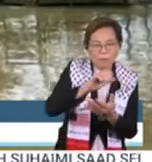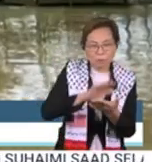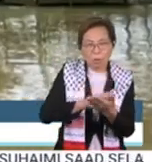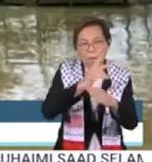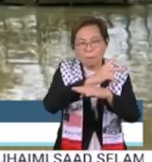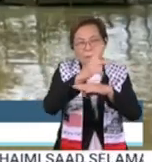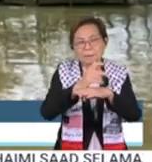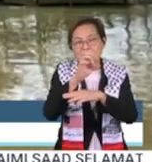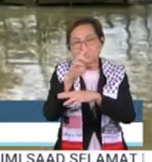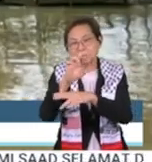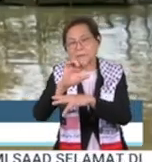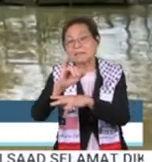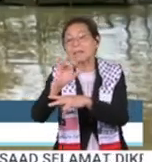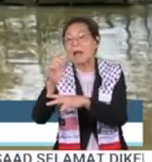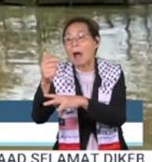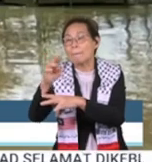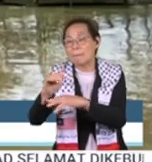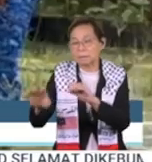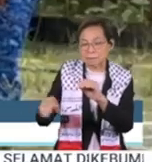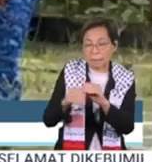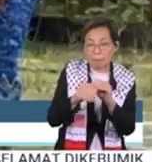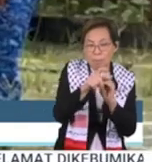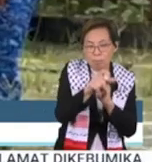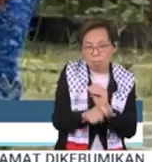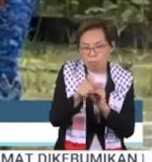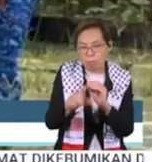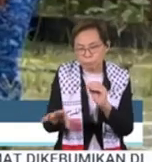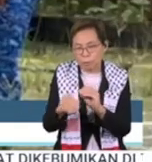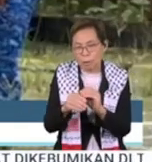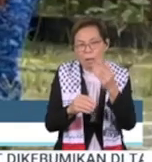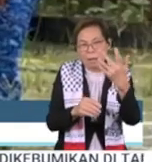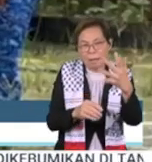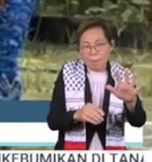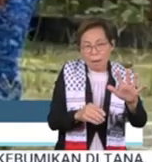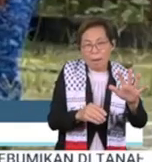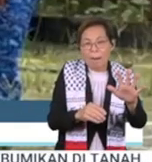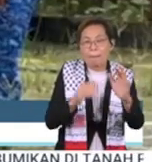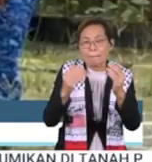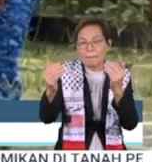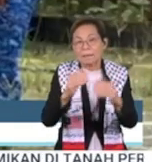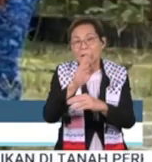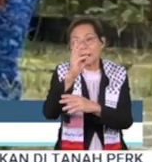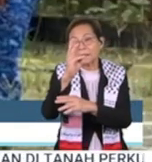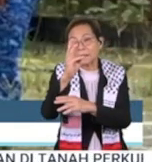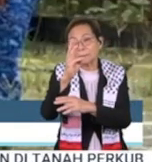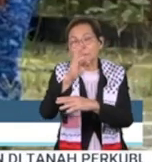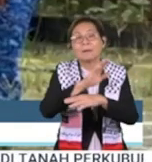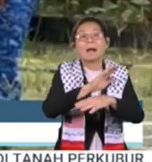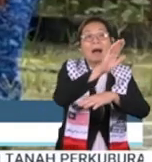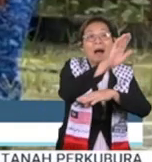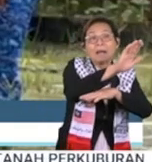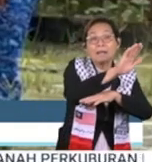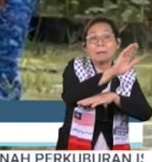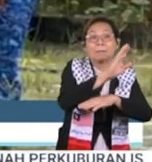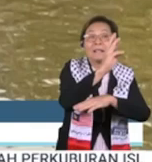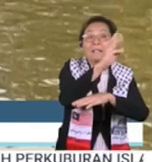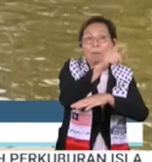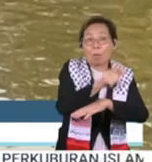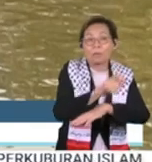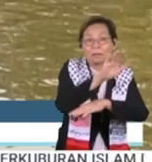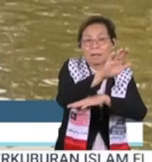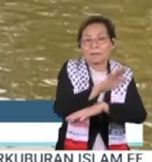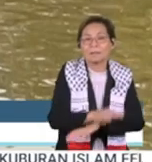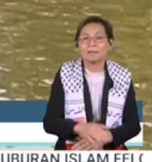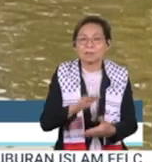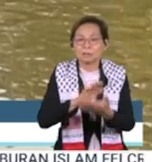Sekolah Kebangsaan Seri Aman mencatatkan pertambahan penduduk kepada 15 orang berbanding 6 penduduk tengah hari tadi. Manakala PPS